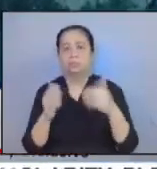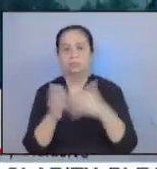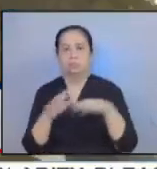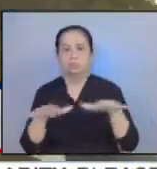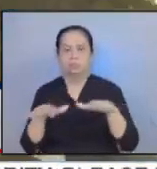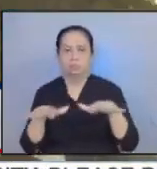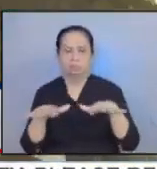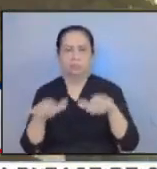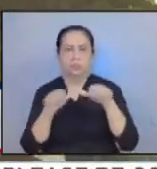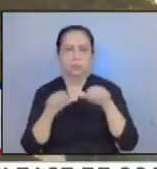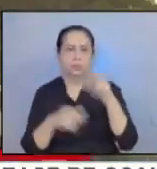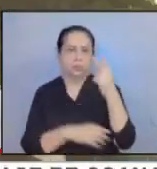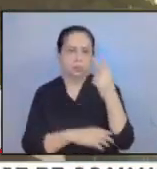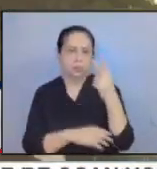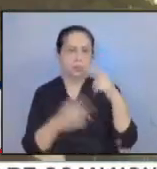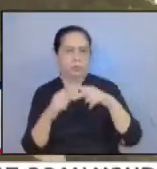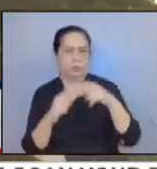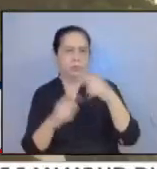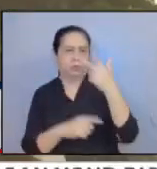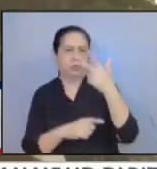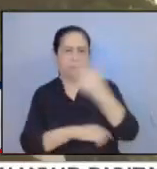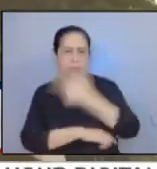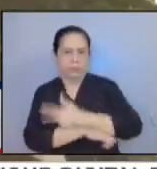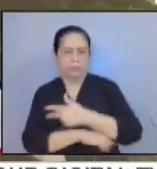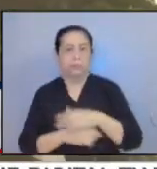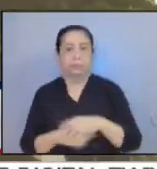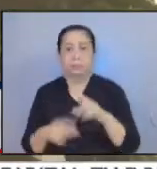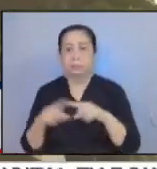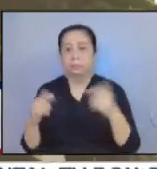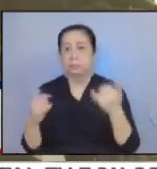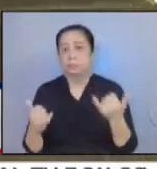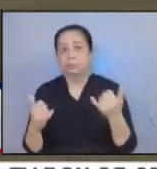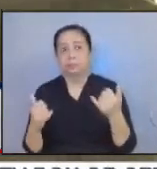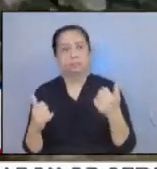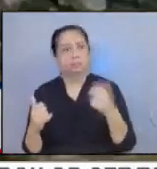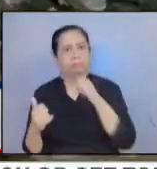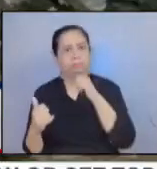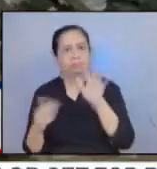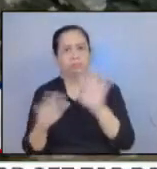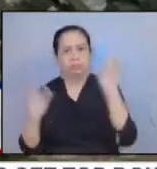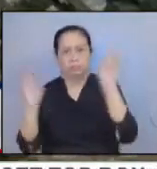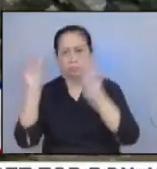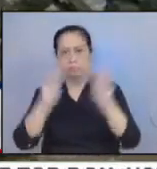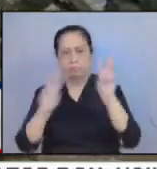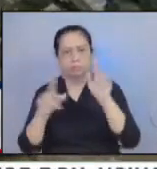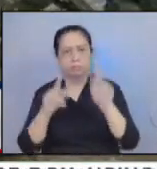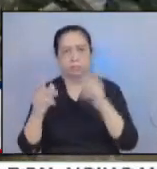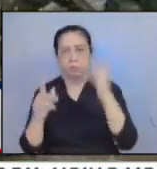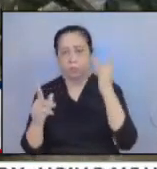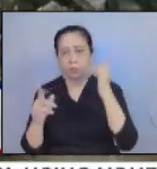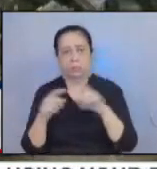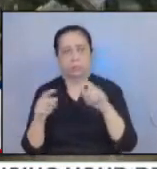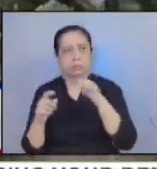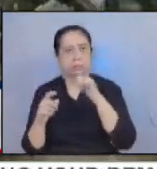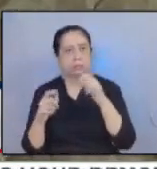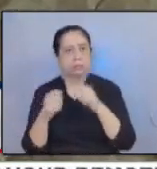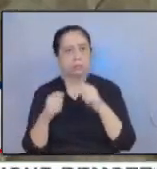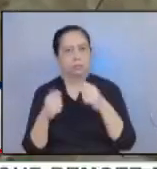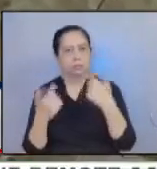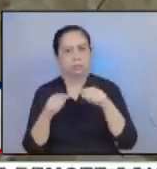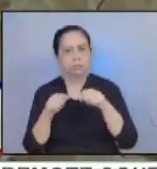na 2 hanggang 3 araw. Pero sa ngayon, hindi naman dapat mangamba ang publiko dahil hindi anya na trigger ang